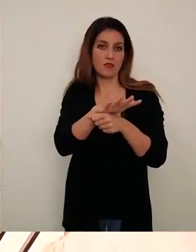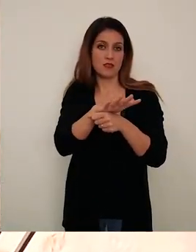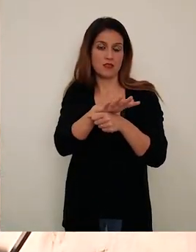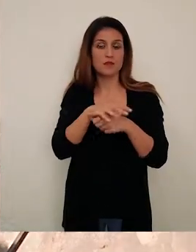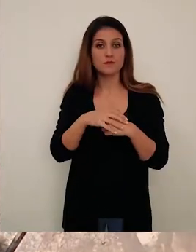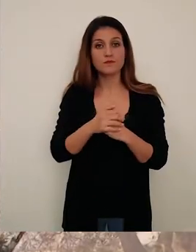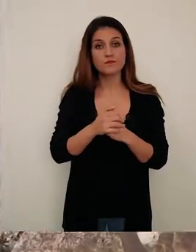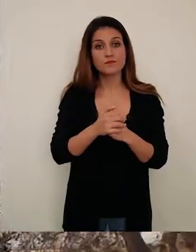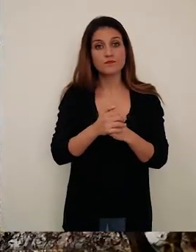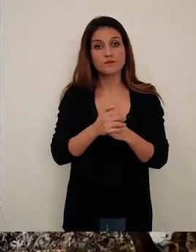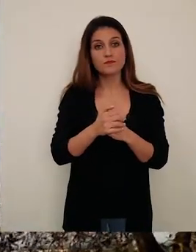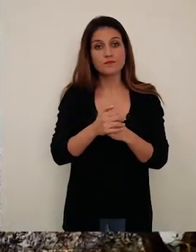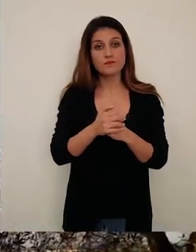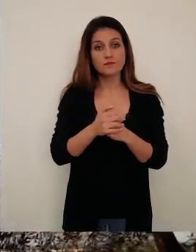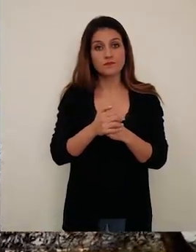famiglia.